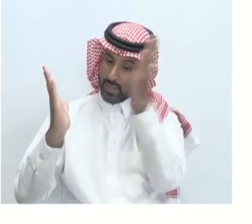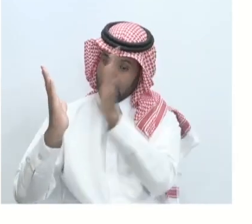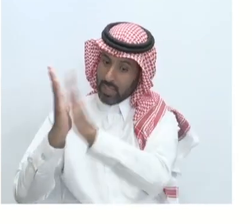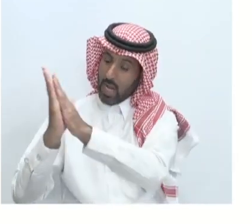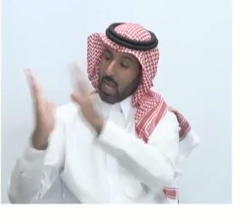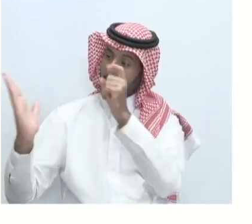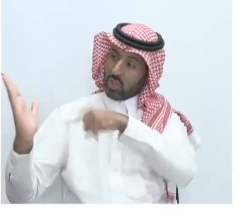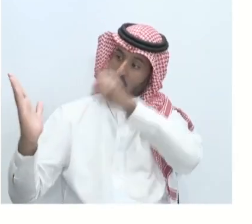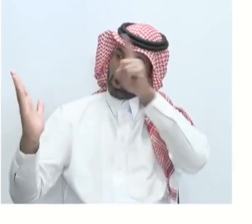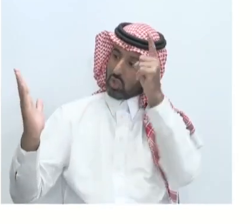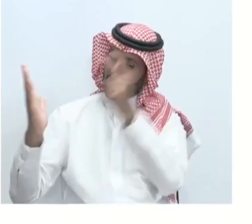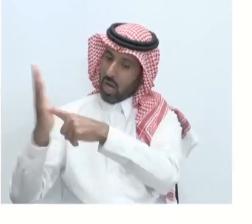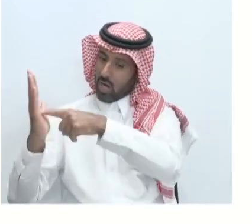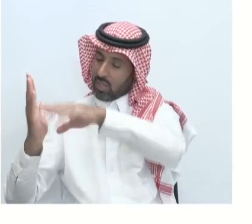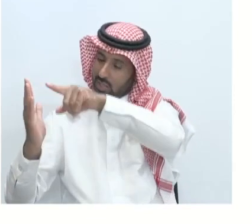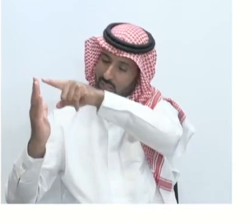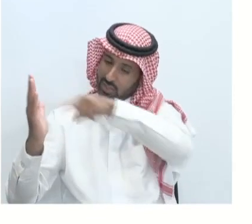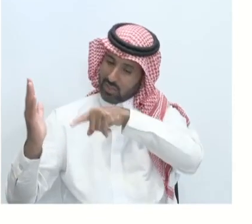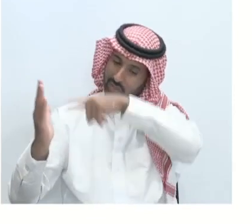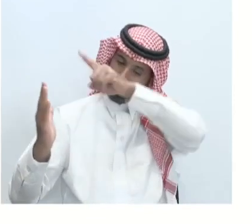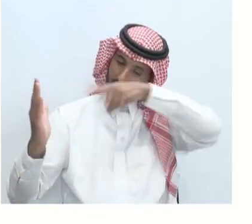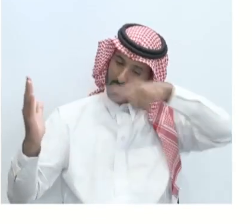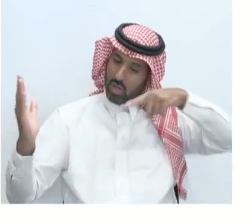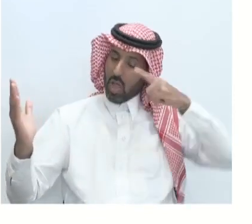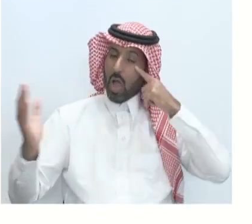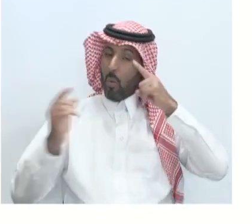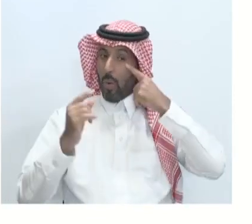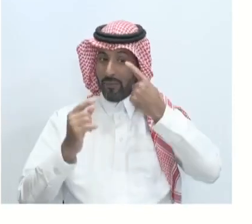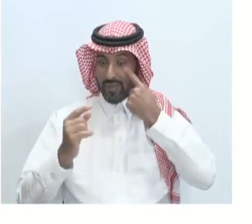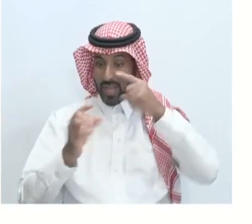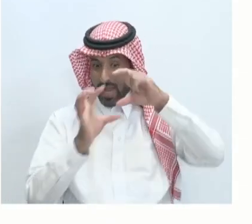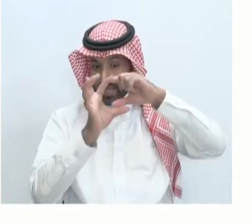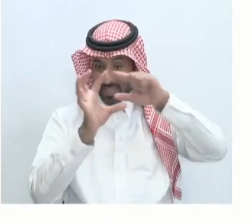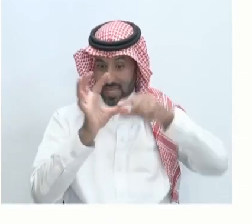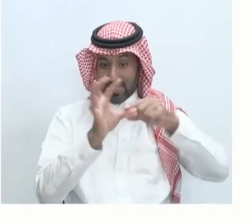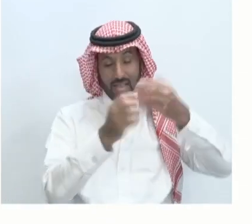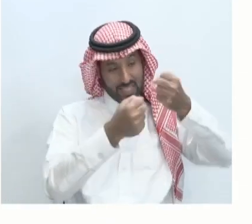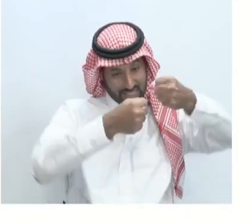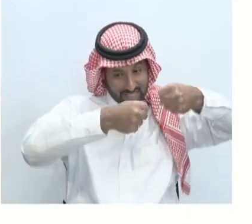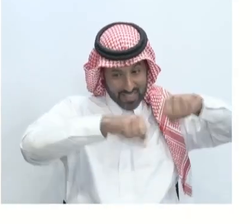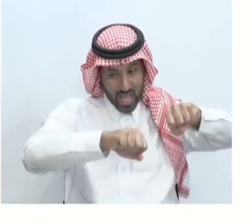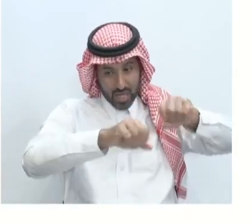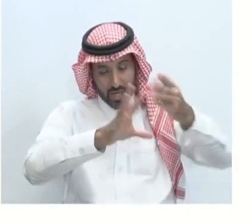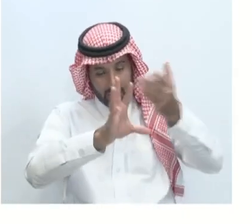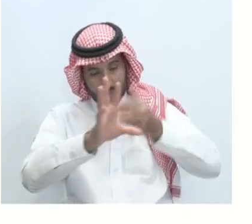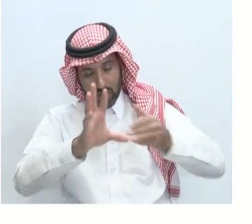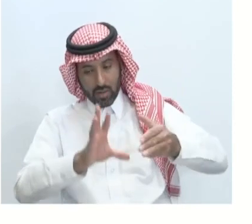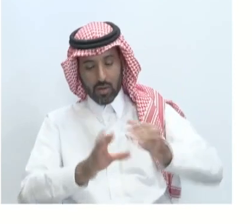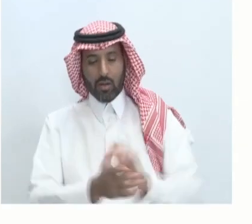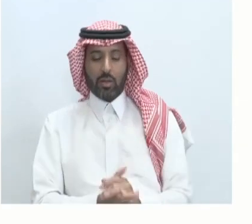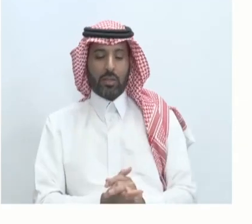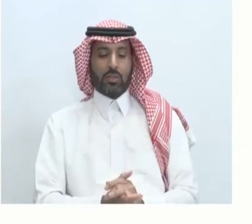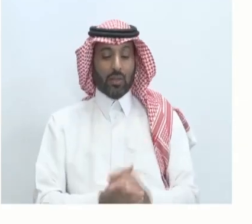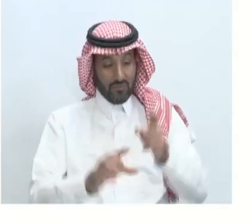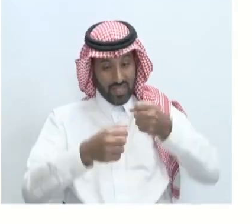المرايا وانكسار في العدسات اذا تعرفنا على الانعكاس يكون في المرايا